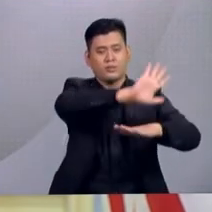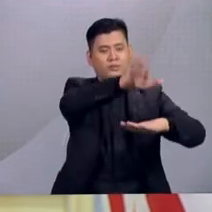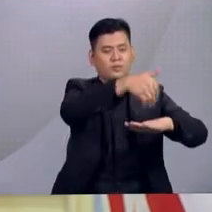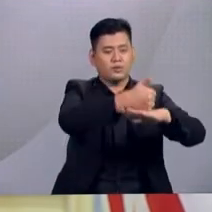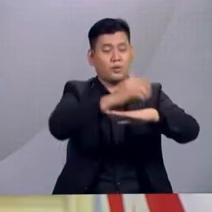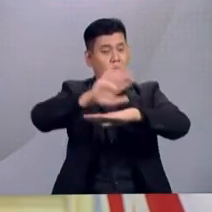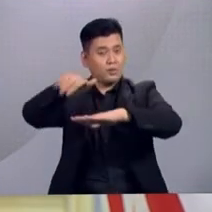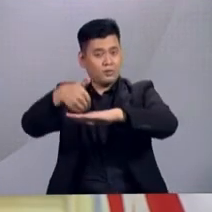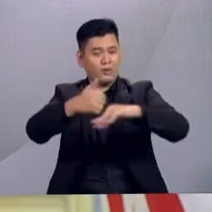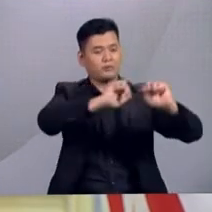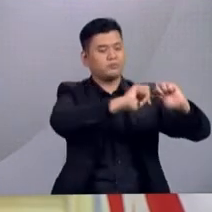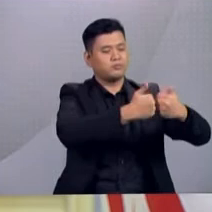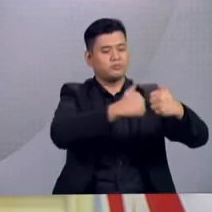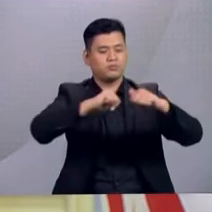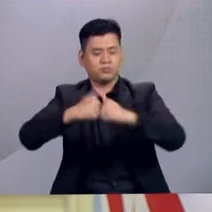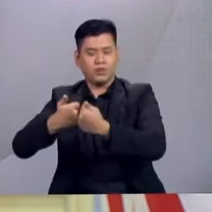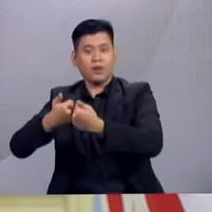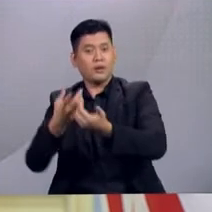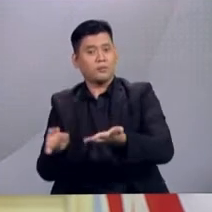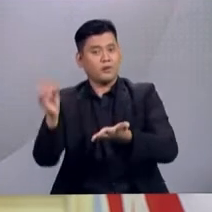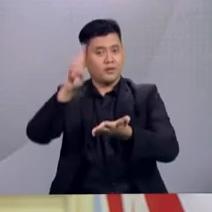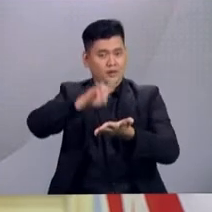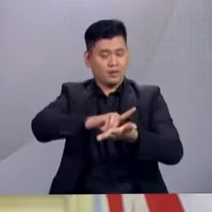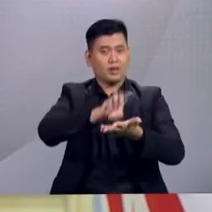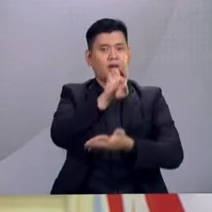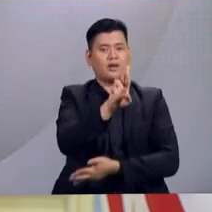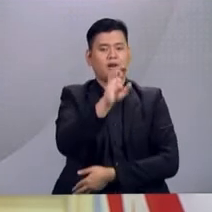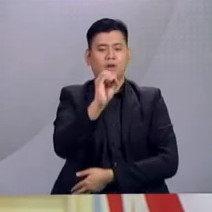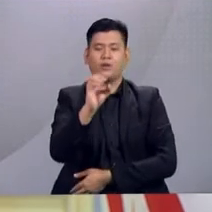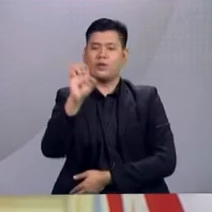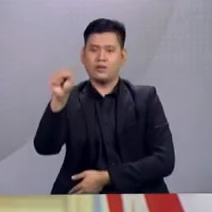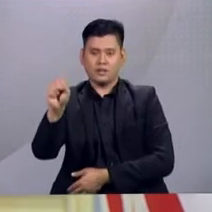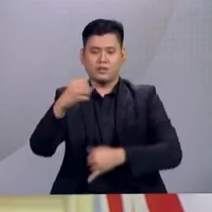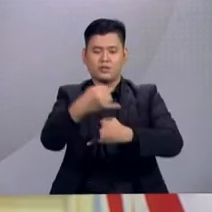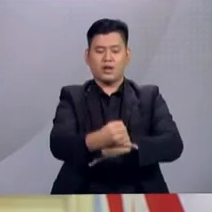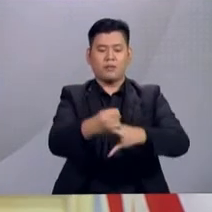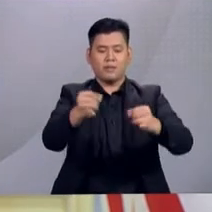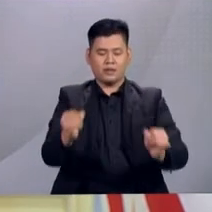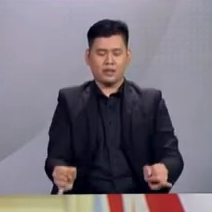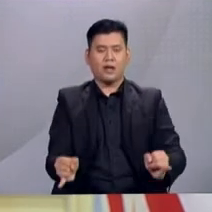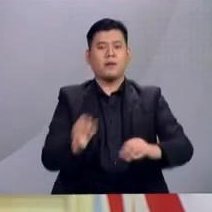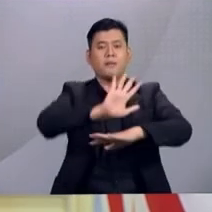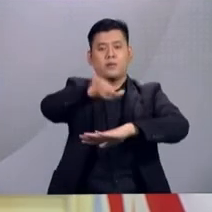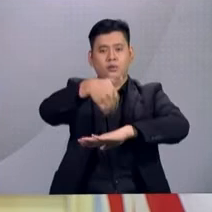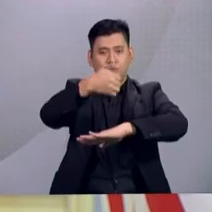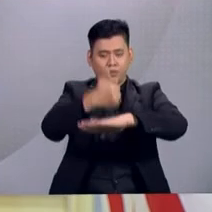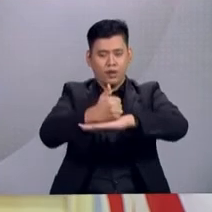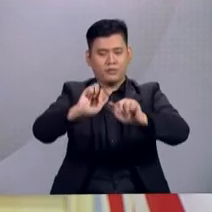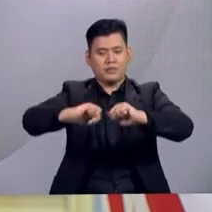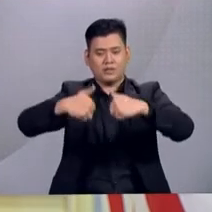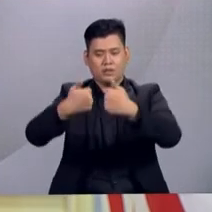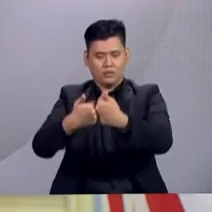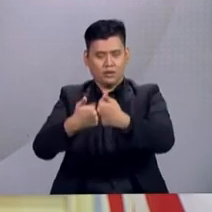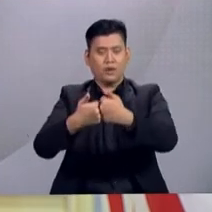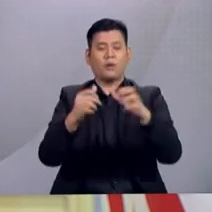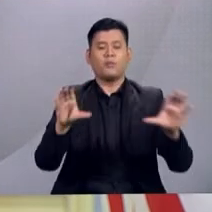organisasi-organisasi yang berdaftar dengan ROS ataupun Jabatan Pendaftaran Pertubuhan untuk mengadakan mesyuarat